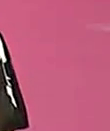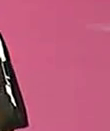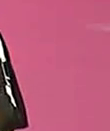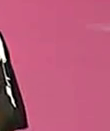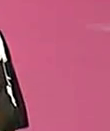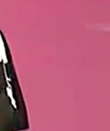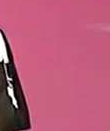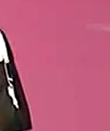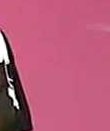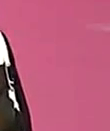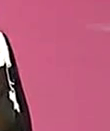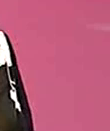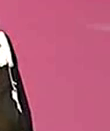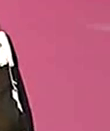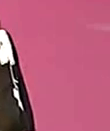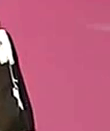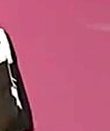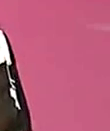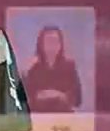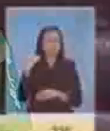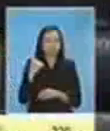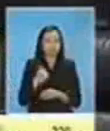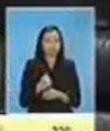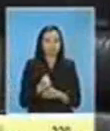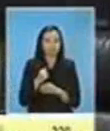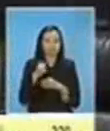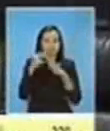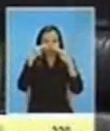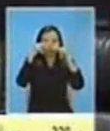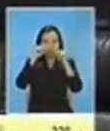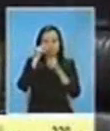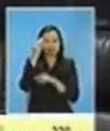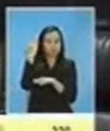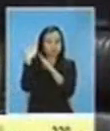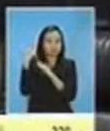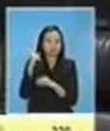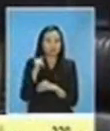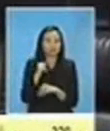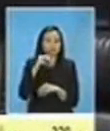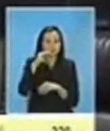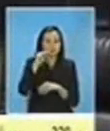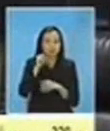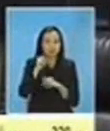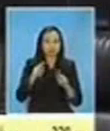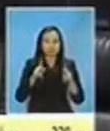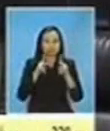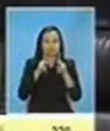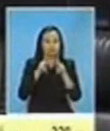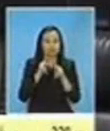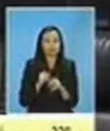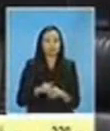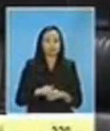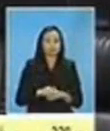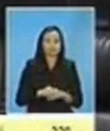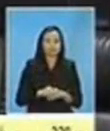อนเช่นคดีปกติทั่วไปไม่ควรข้ามขั้นตอนเพื่อให้เกิดความเป็นธรรมและการข้ามขั้นตอนเป็น